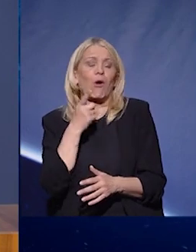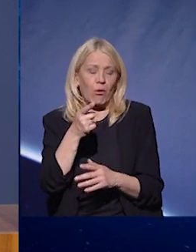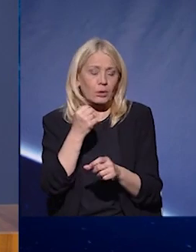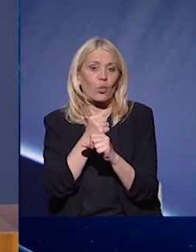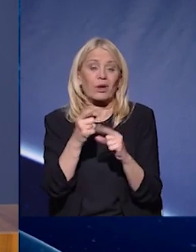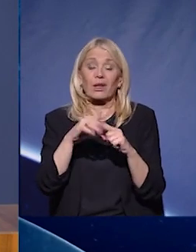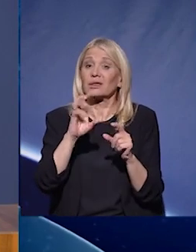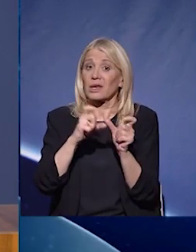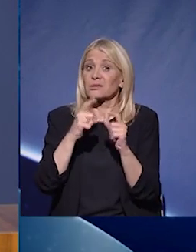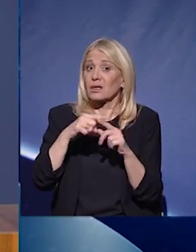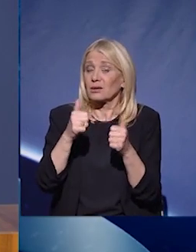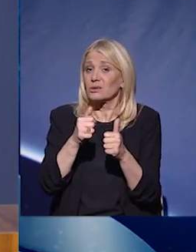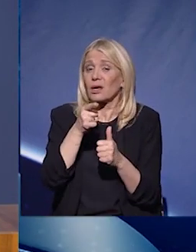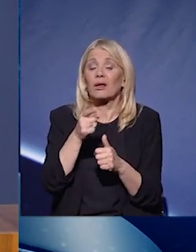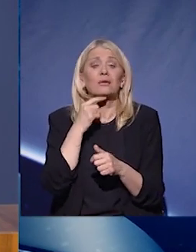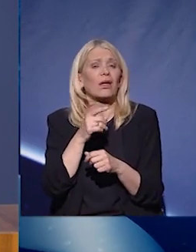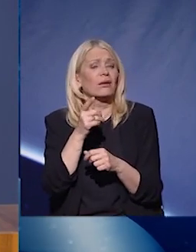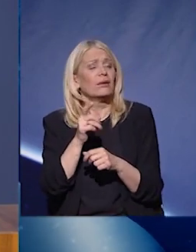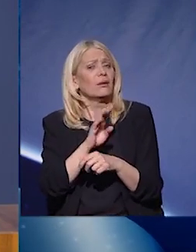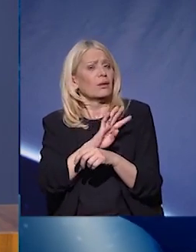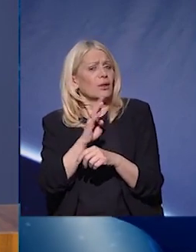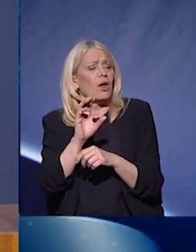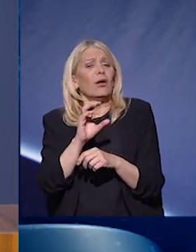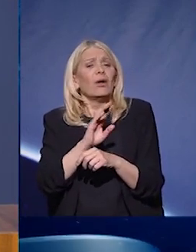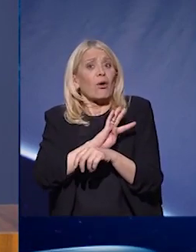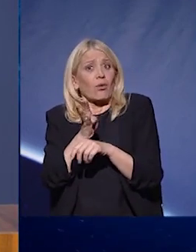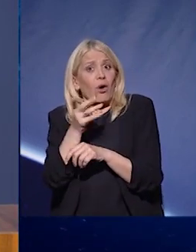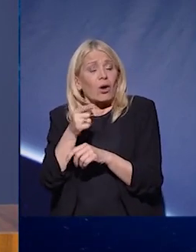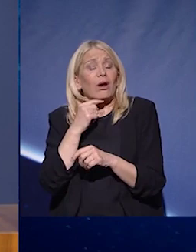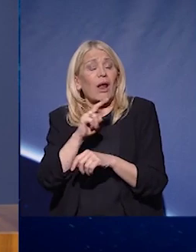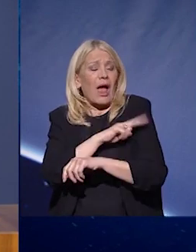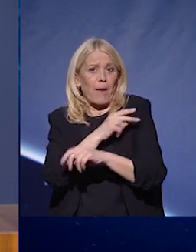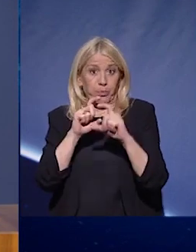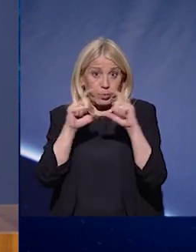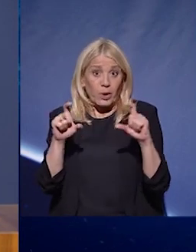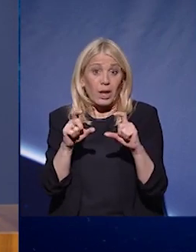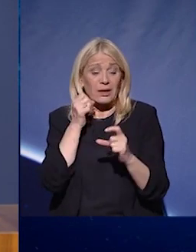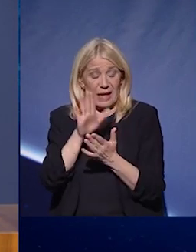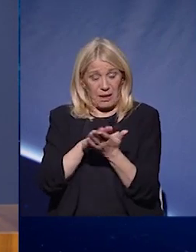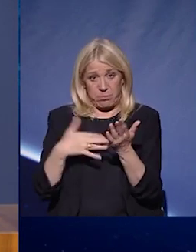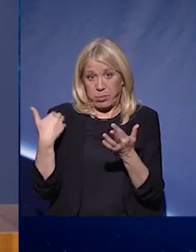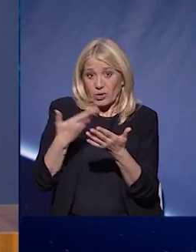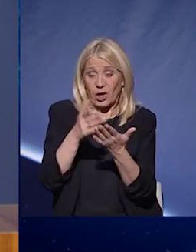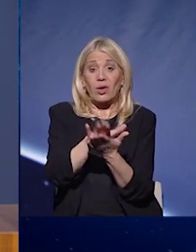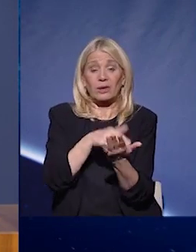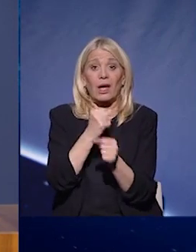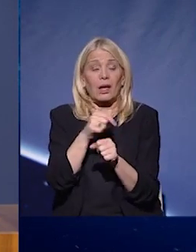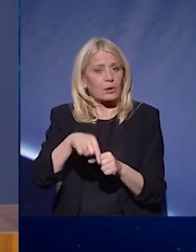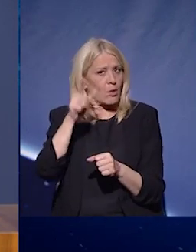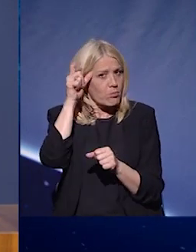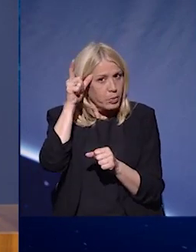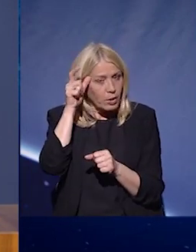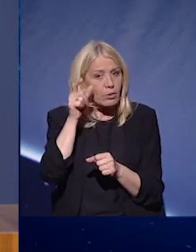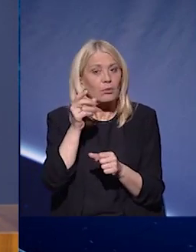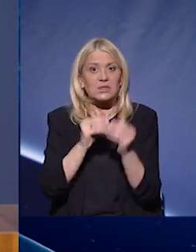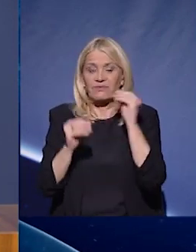testirati. To rade sad COVID ambulante. I do sada, što kažu, od kad je počelo da rade, bar u Beogradu,